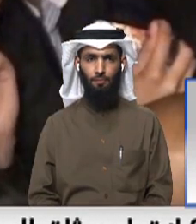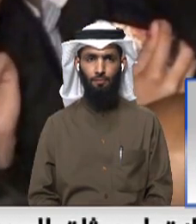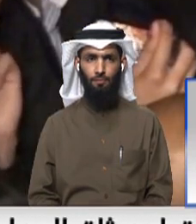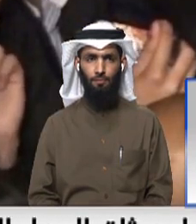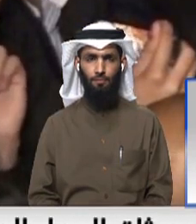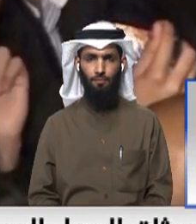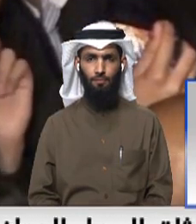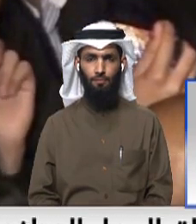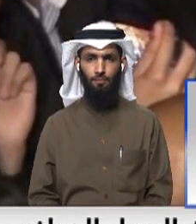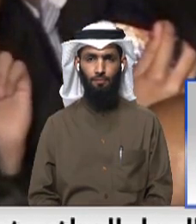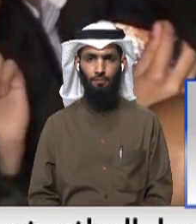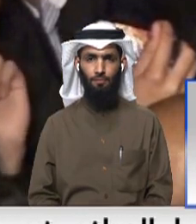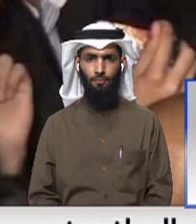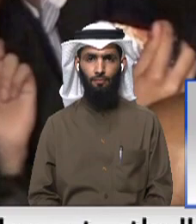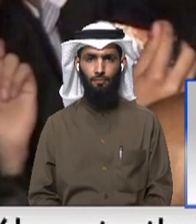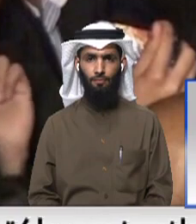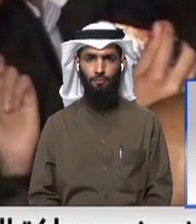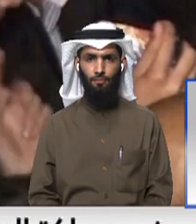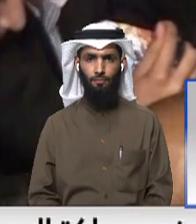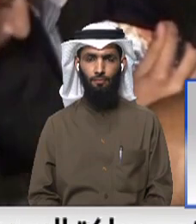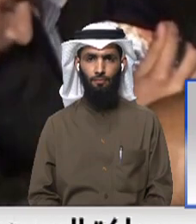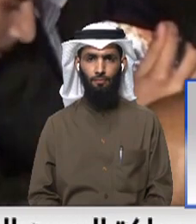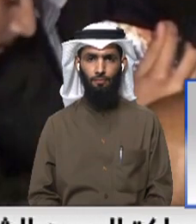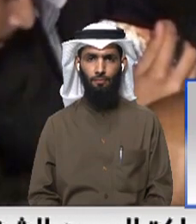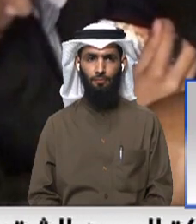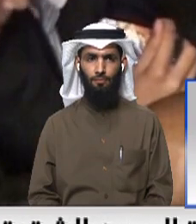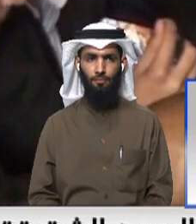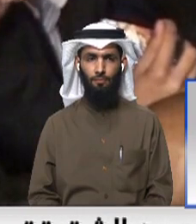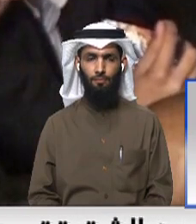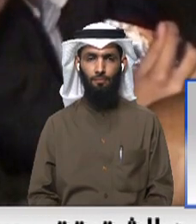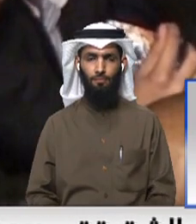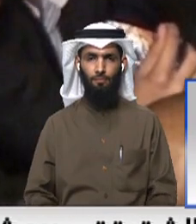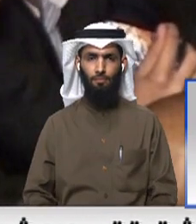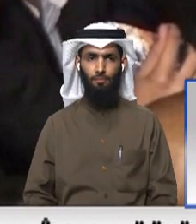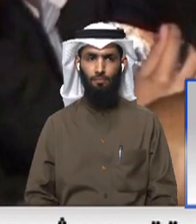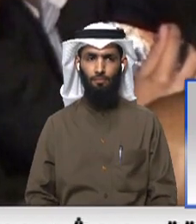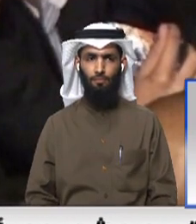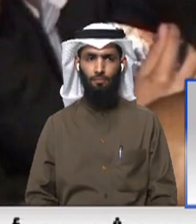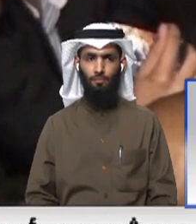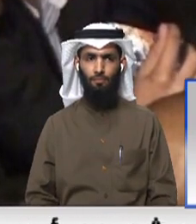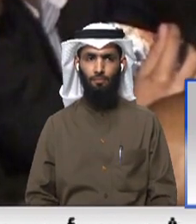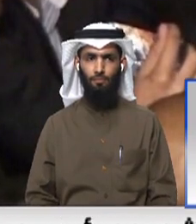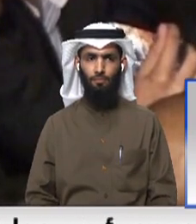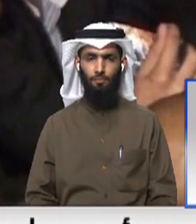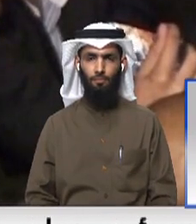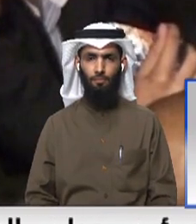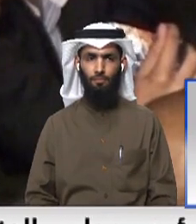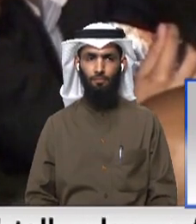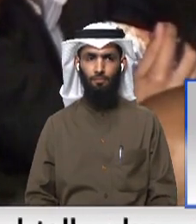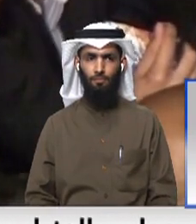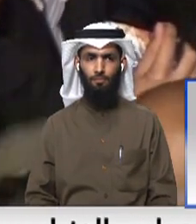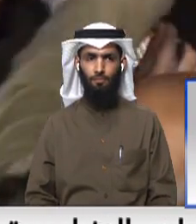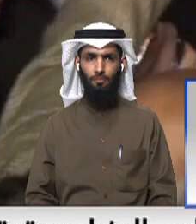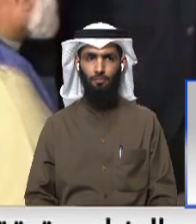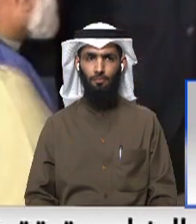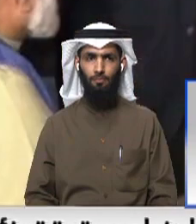خلال الأيام الثلاثة الأربعة القادمة تشهد تطورات أكثر نحو توجه الاتحاد.